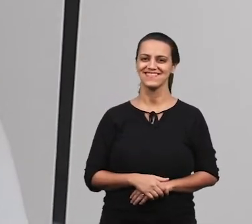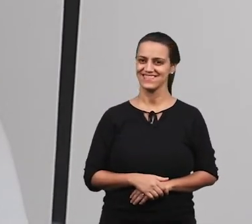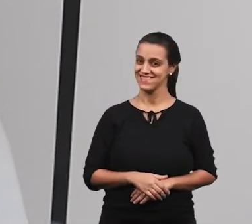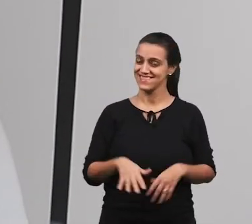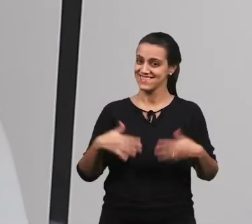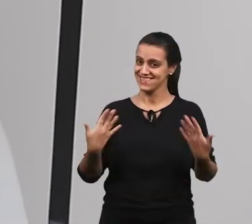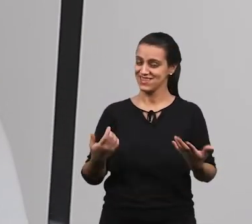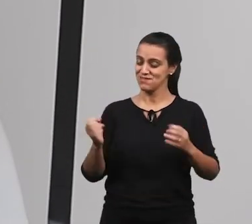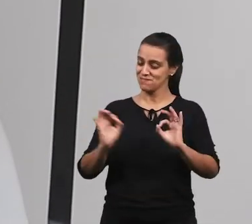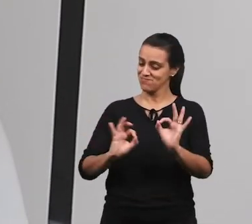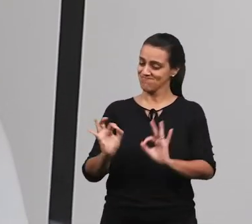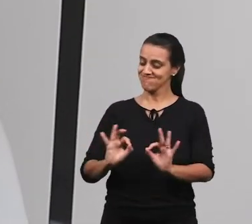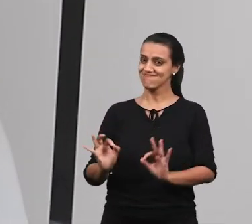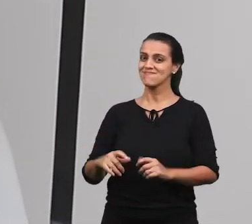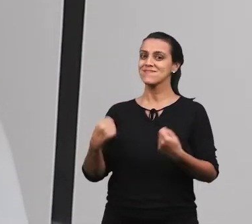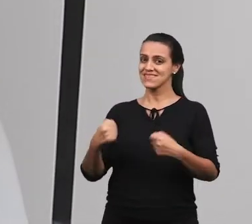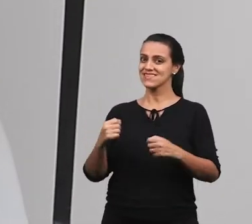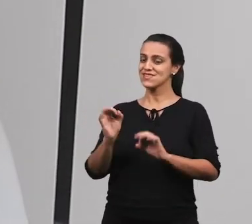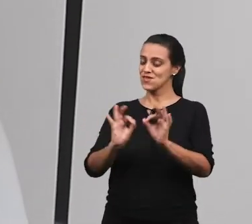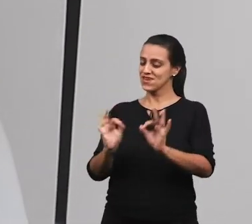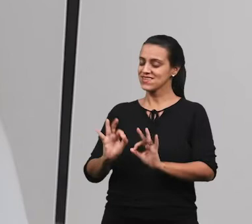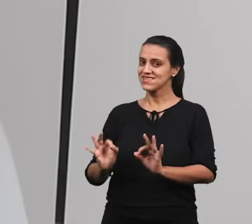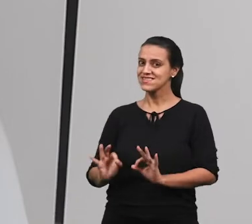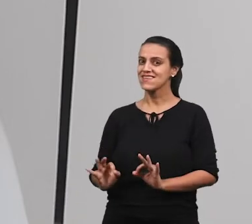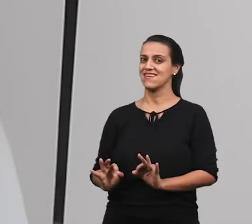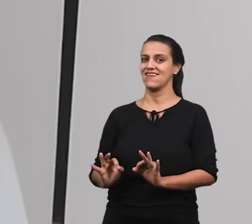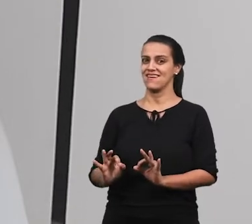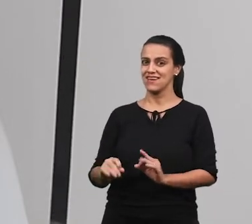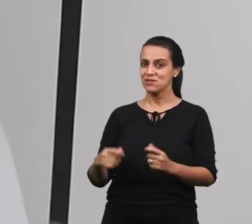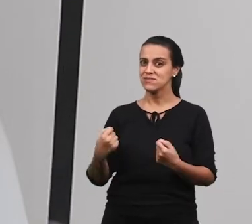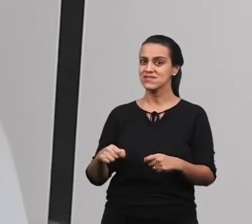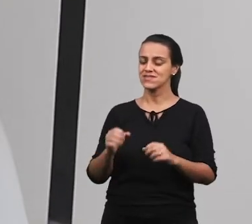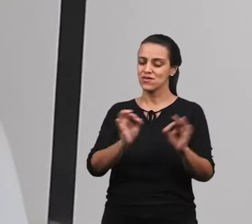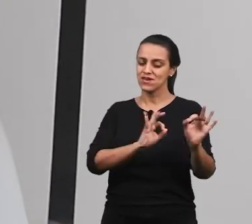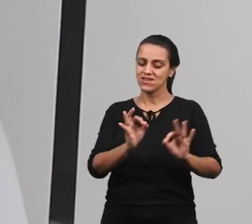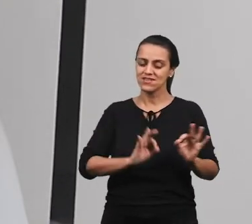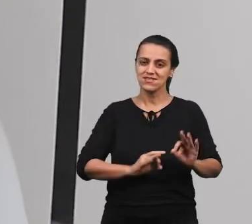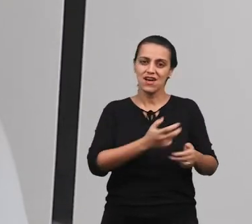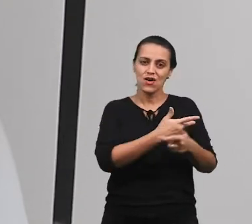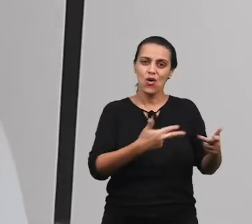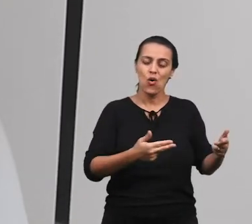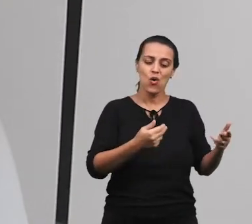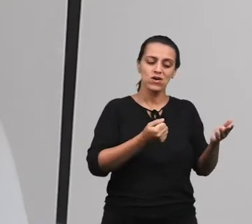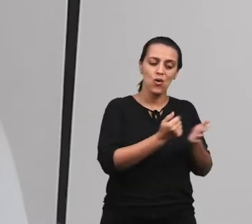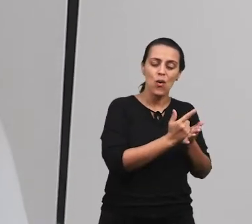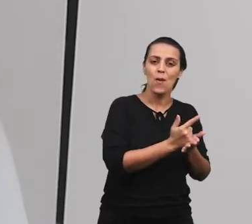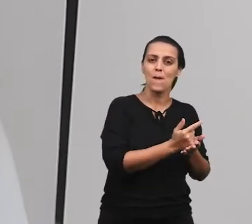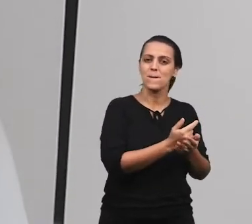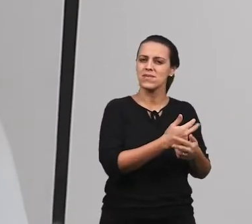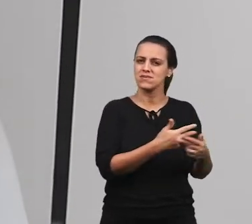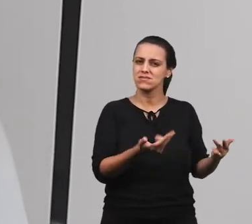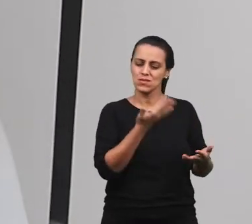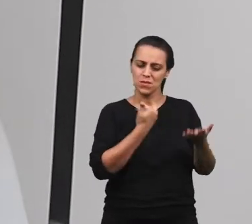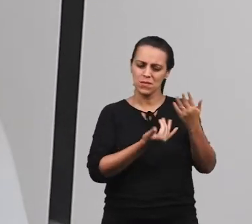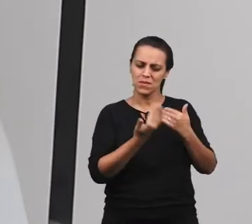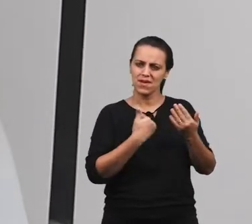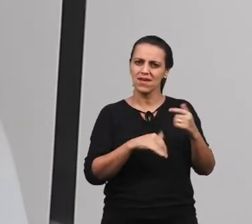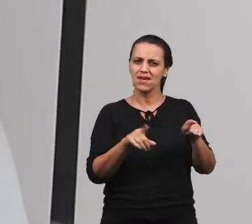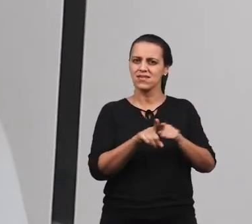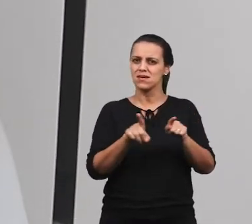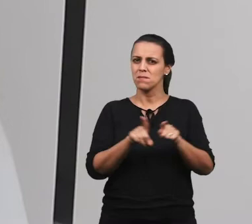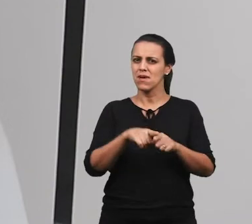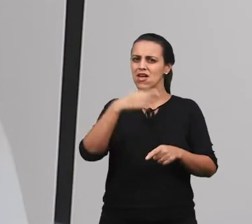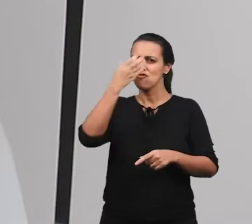будет опять есть эти здоровые продукты питания. Очень важно организовывать наши